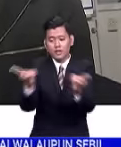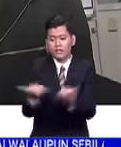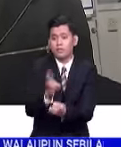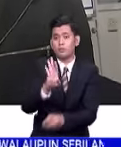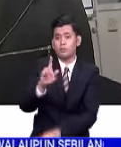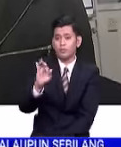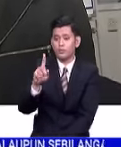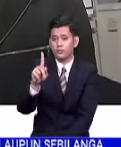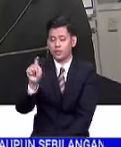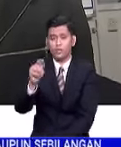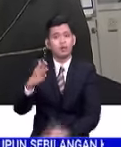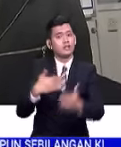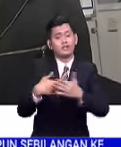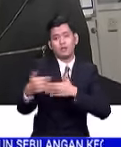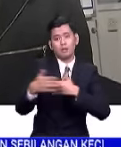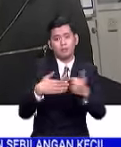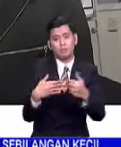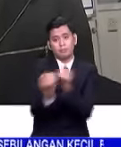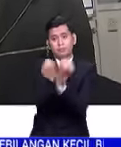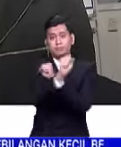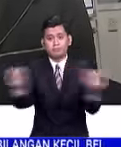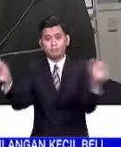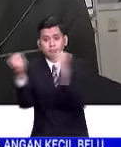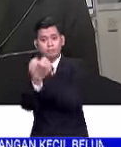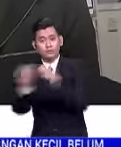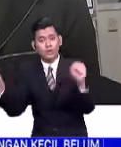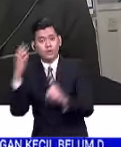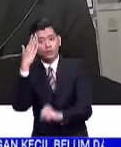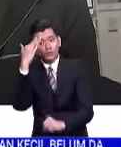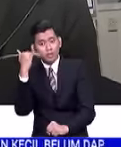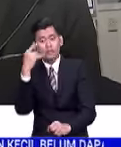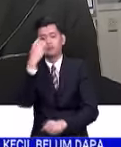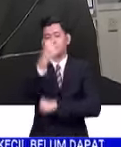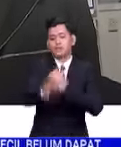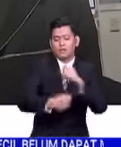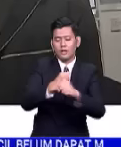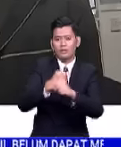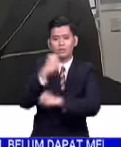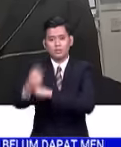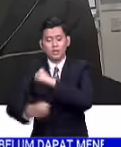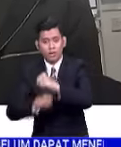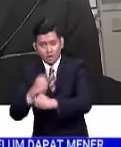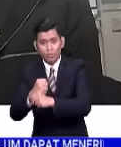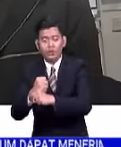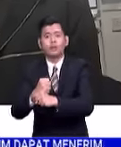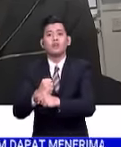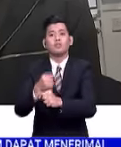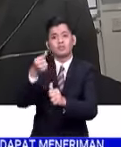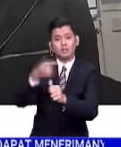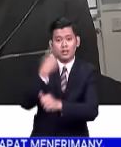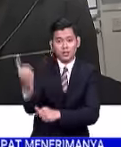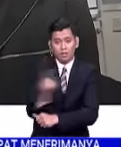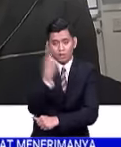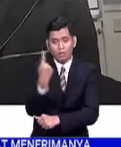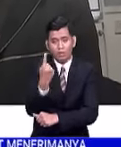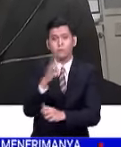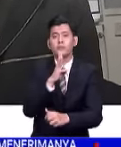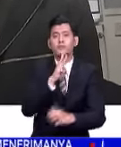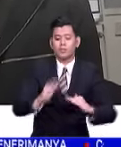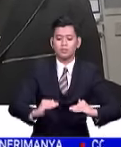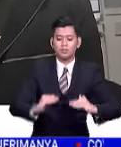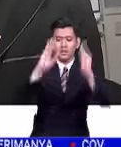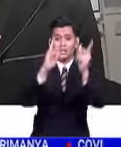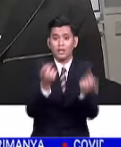kita tidak menjadi masalah untuk bersiap siaga kerana setiap tahun banjir melanda Beaufort. Jadi untuk kesiapsiagaan bomba dan